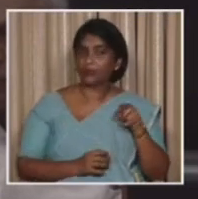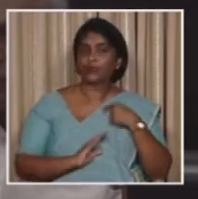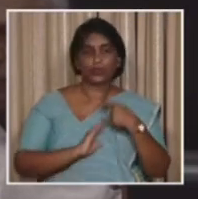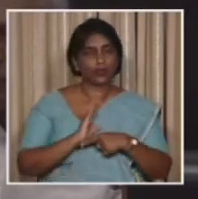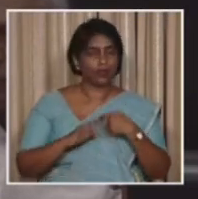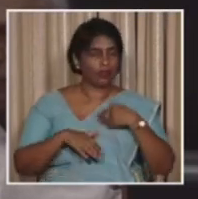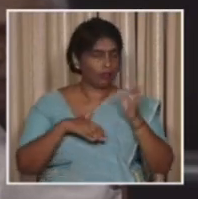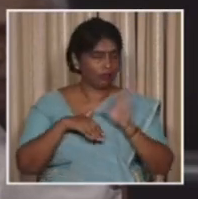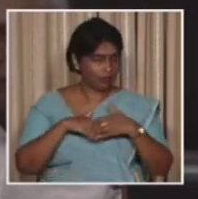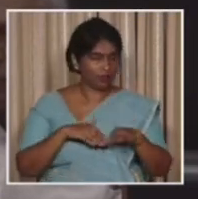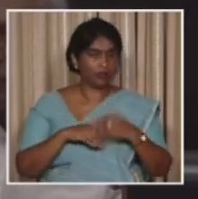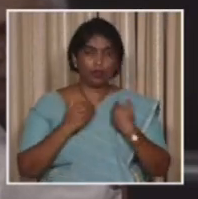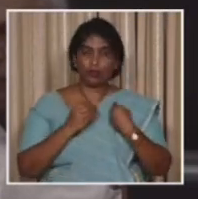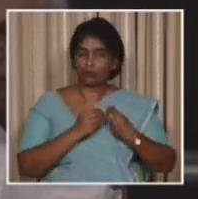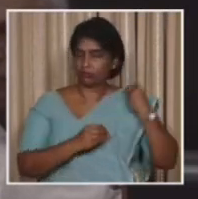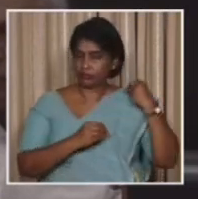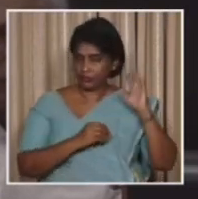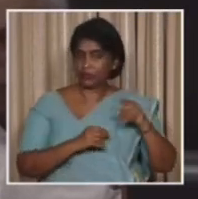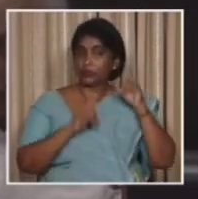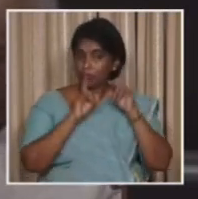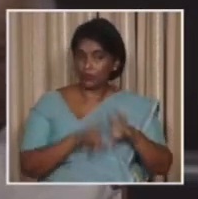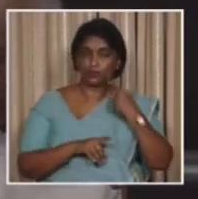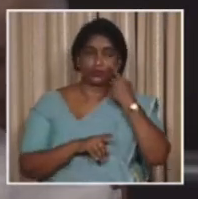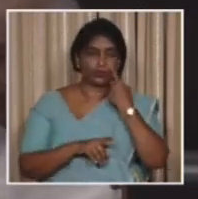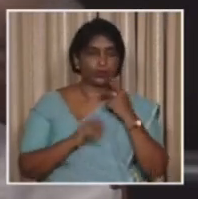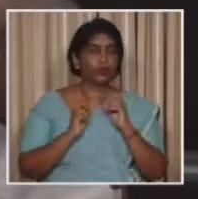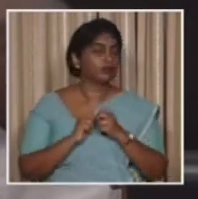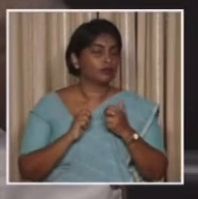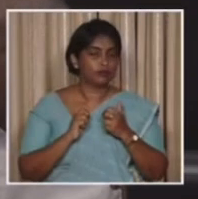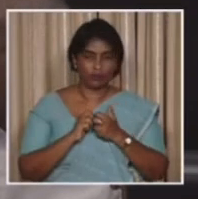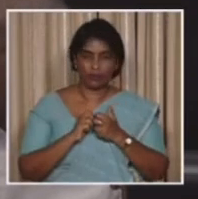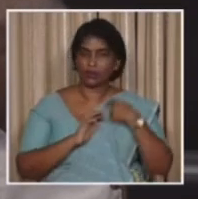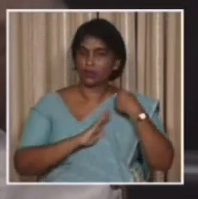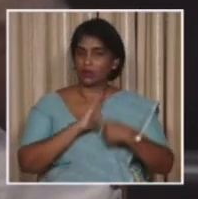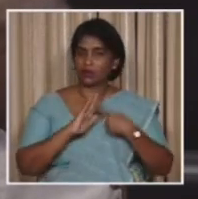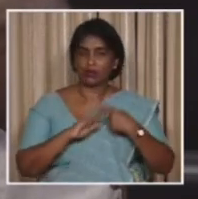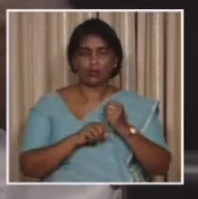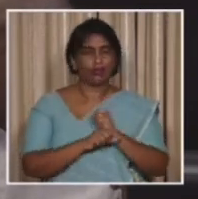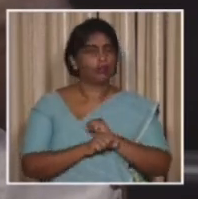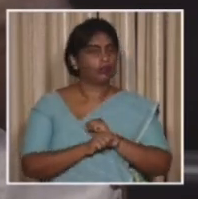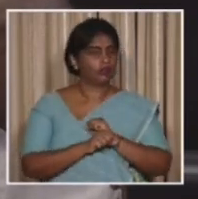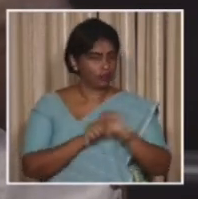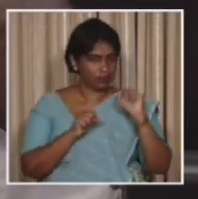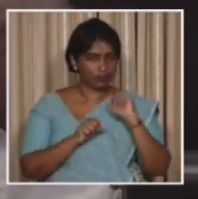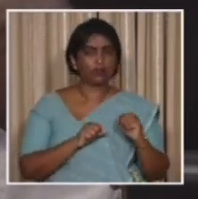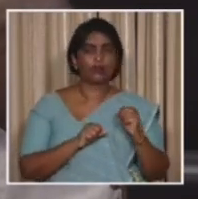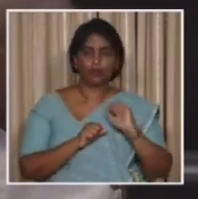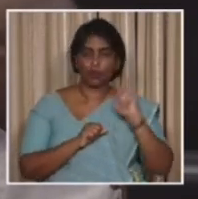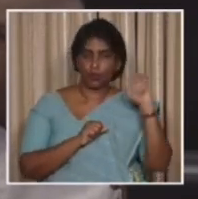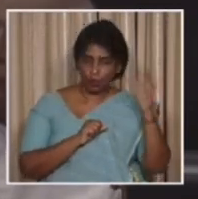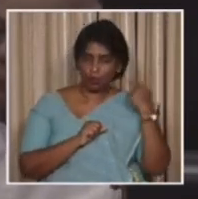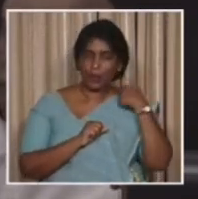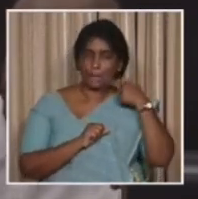රට අත්විඳා. නූතන ඉතිහාසයේ මෙවැනි ඛේදනීය තත්ත්වයක් ශ්‍රී ලංකාවේ නොතිබුණු බව සෑම